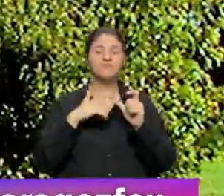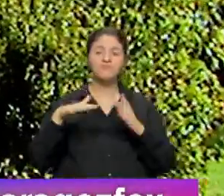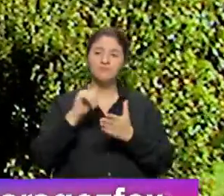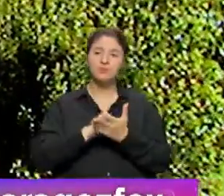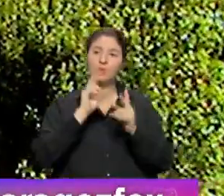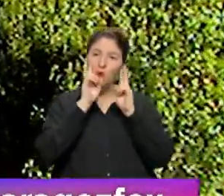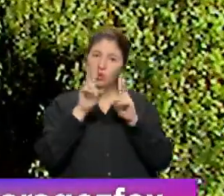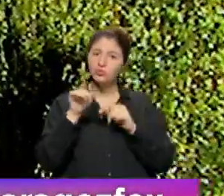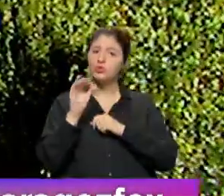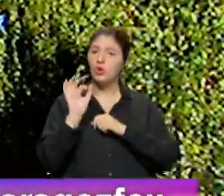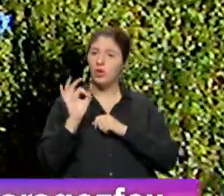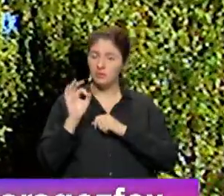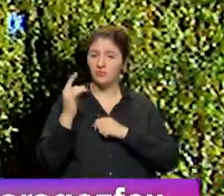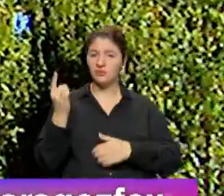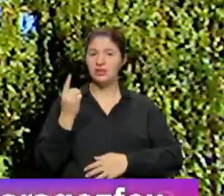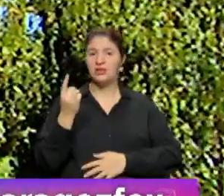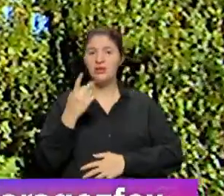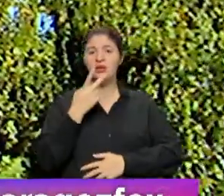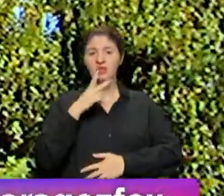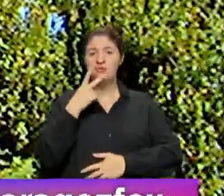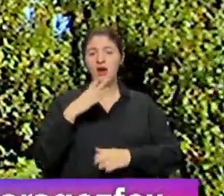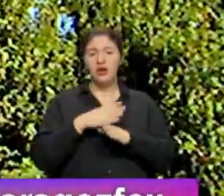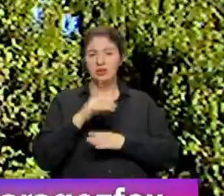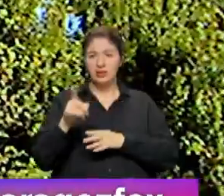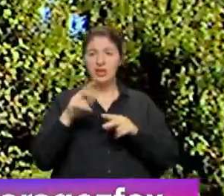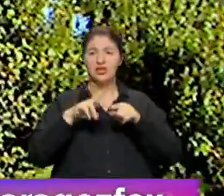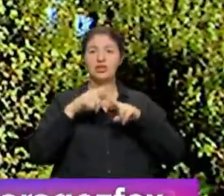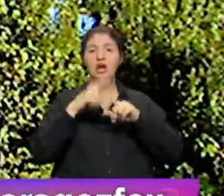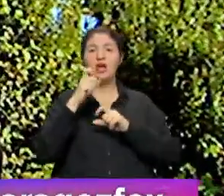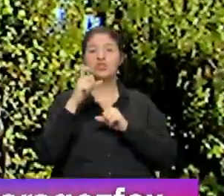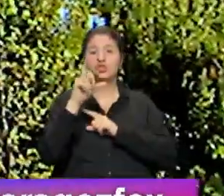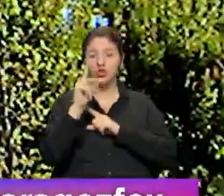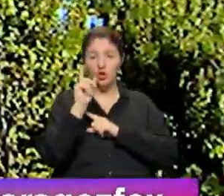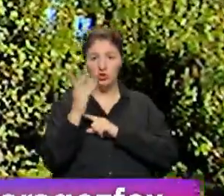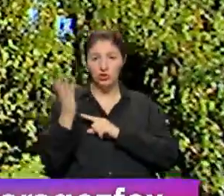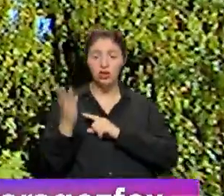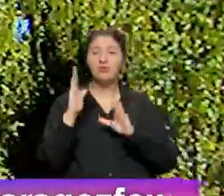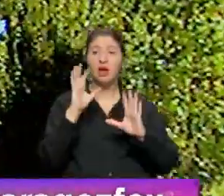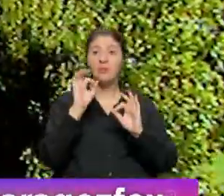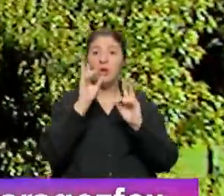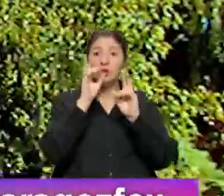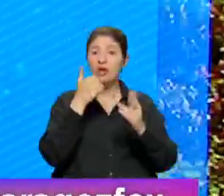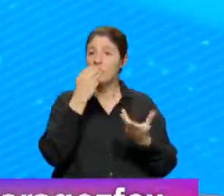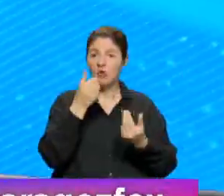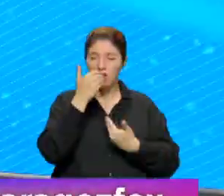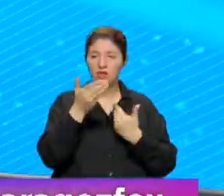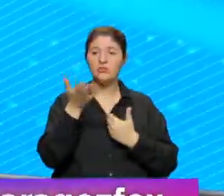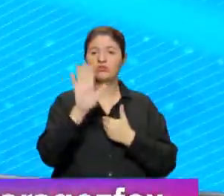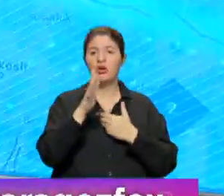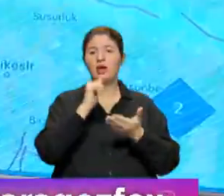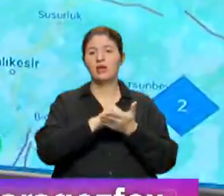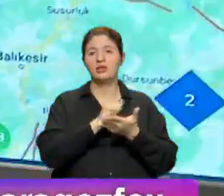medyada gördüm bu önemli bir e açıklama Aslında Naci görür Hoca'dan ve ne olduğunu hemen Sizinle paylaşayım sonra gazetelerle devam